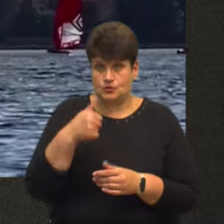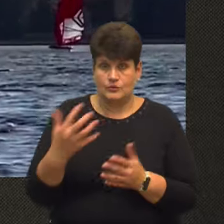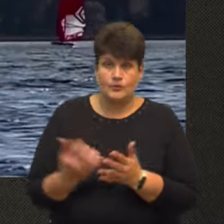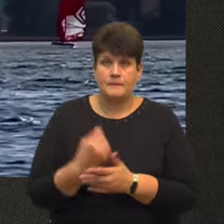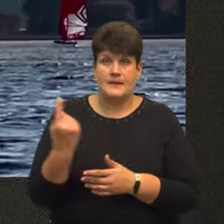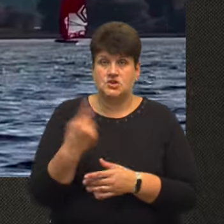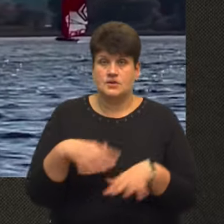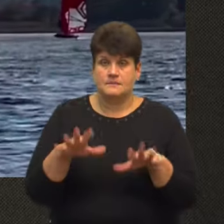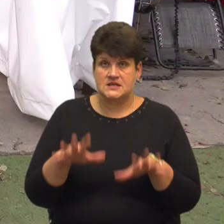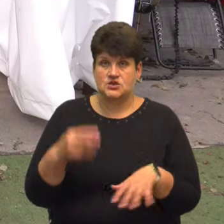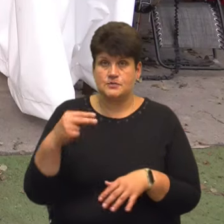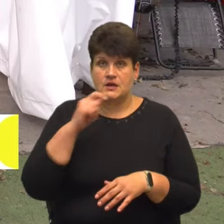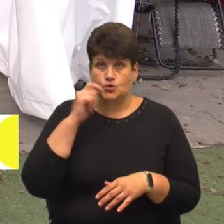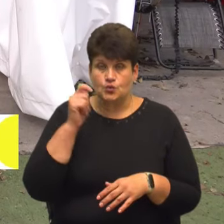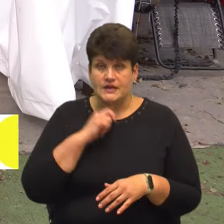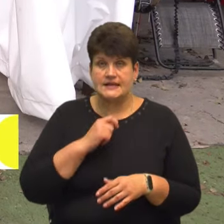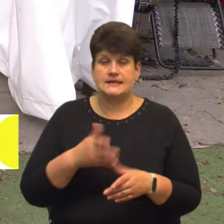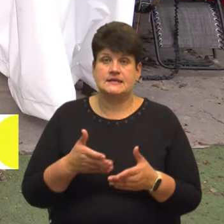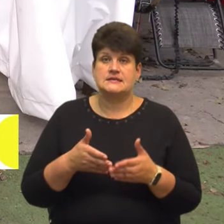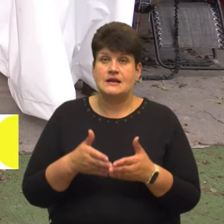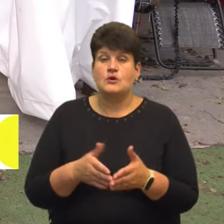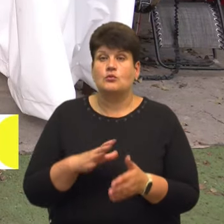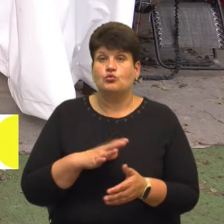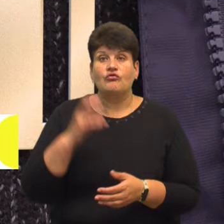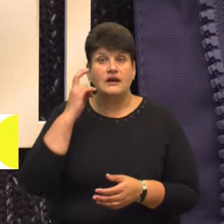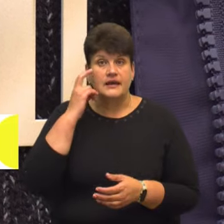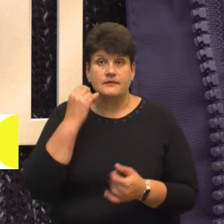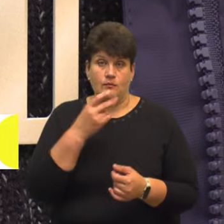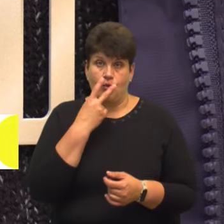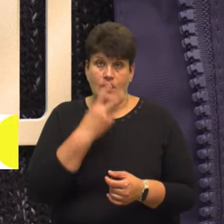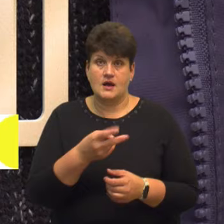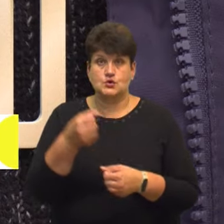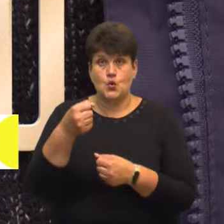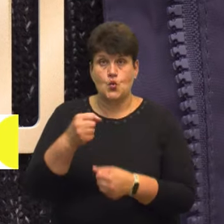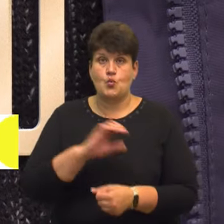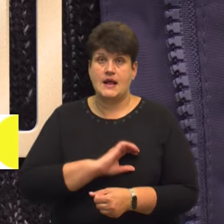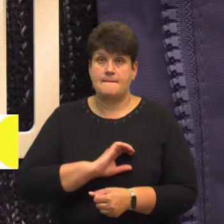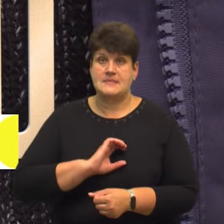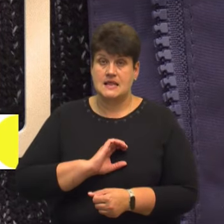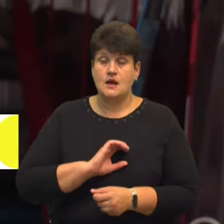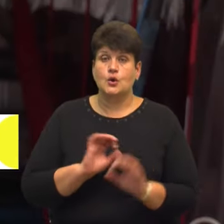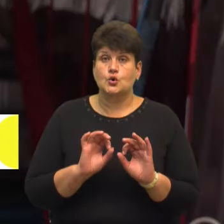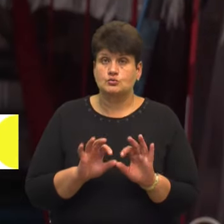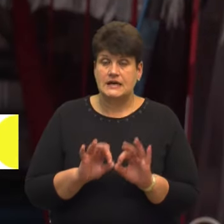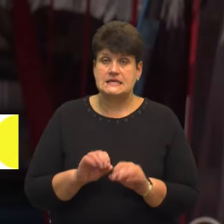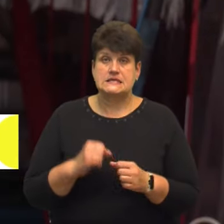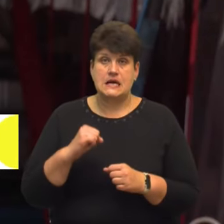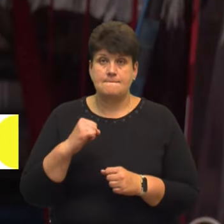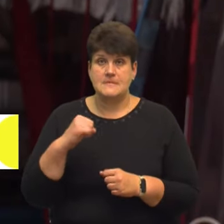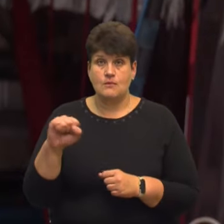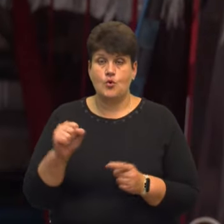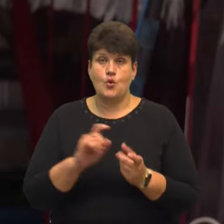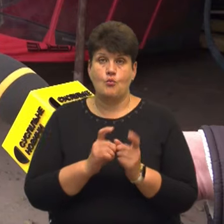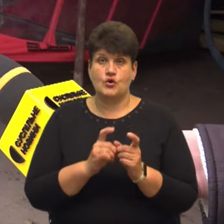вінсерфінгу який відбувся в Києві Тімур показує трофеї кубок і медаль розповідає за перемогу боровся з 10ма